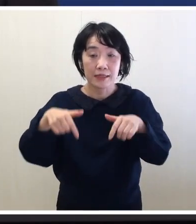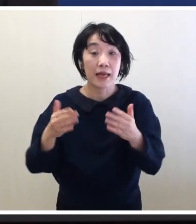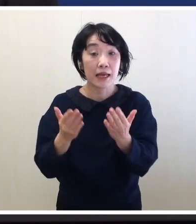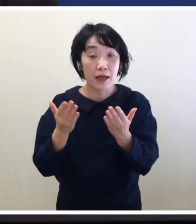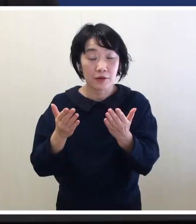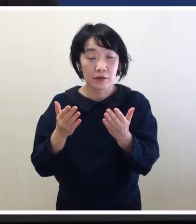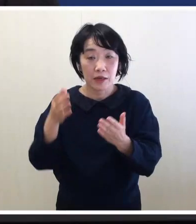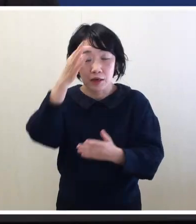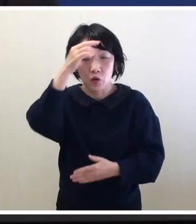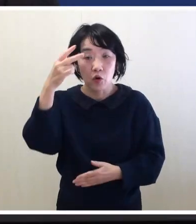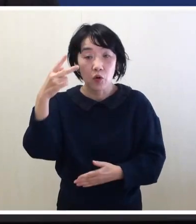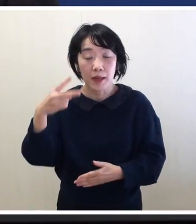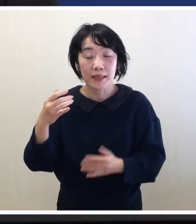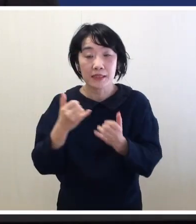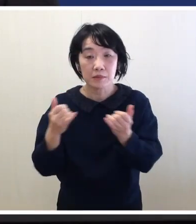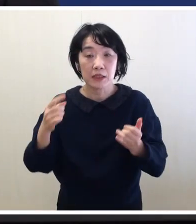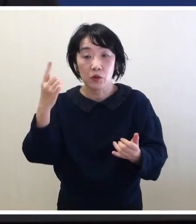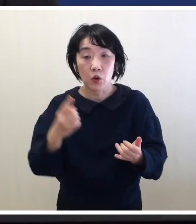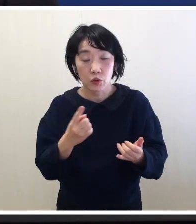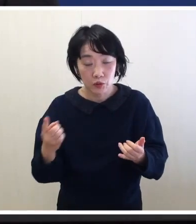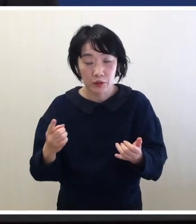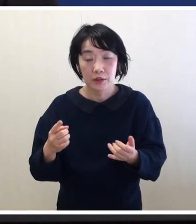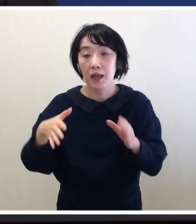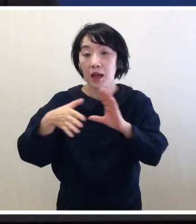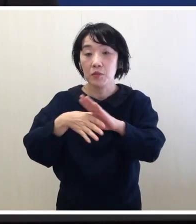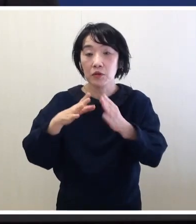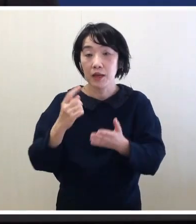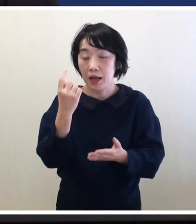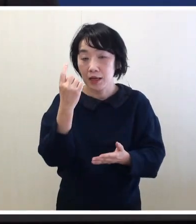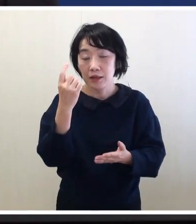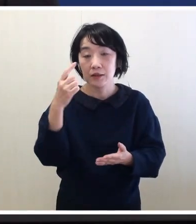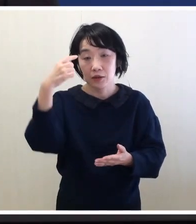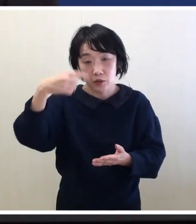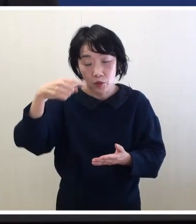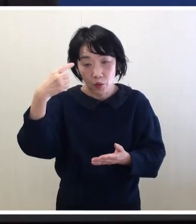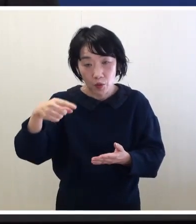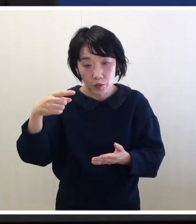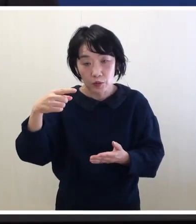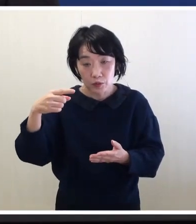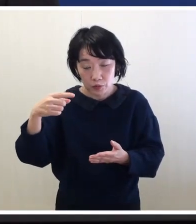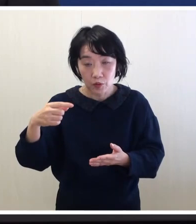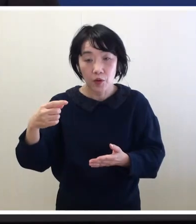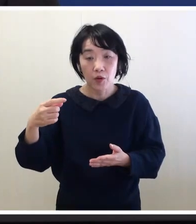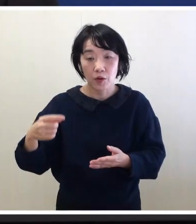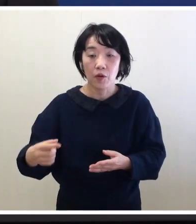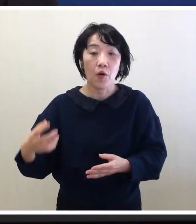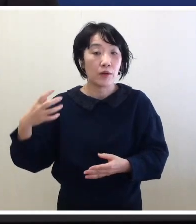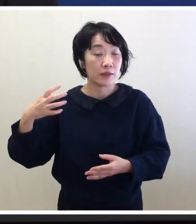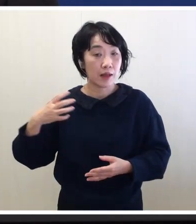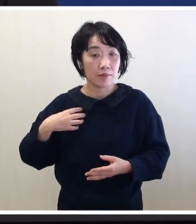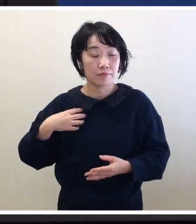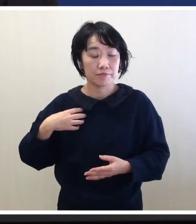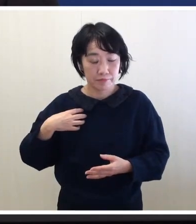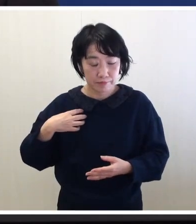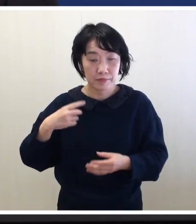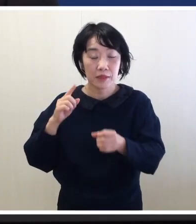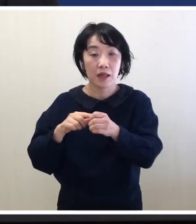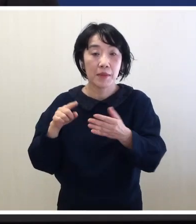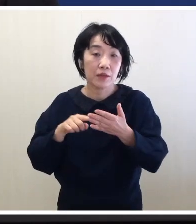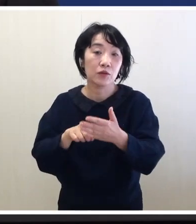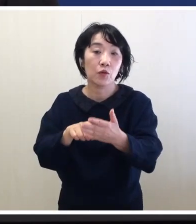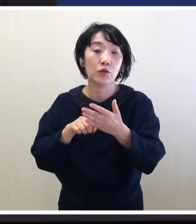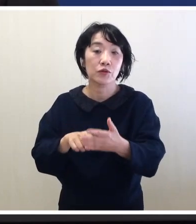が神戸市民の一人として文化教育の核の一つになるべく努力